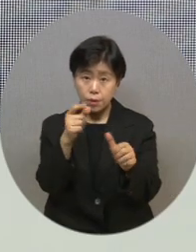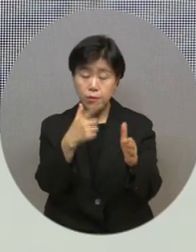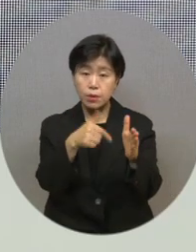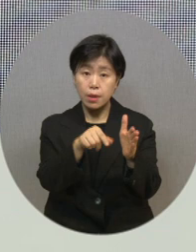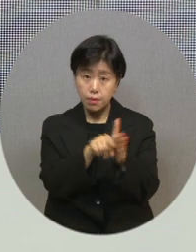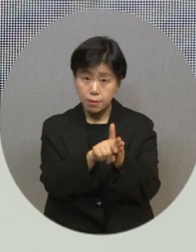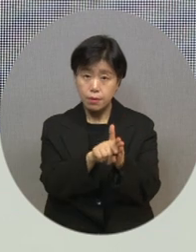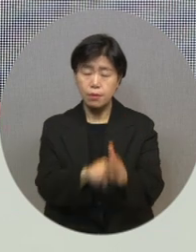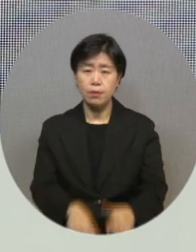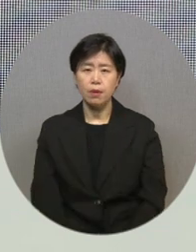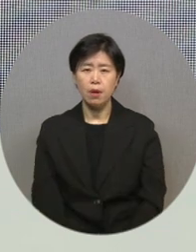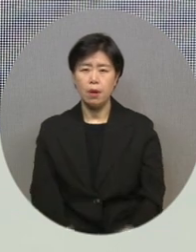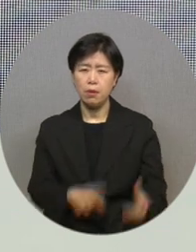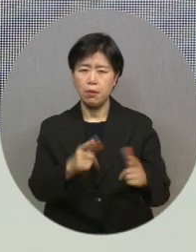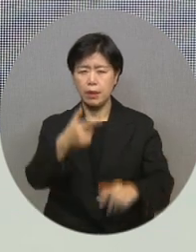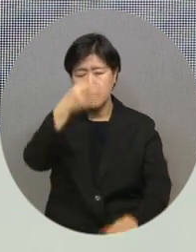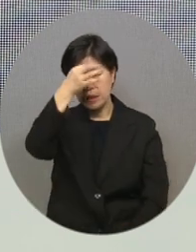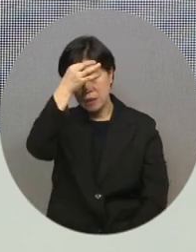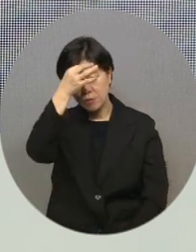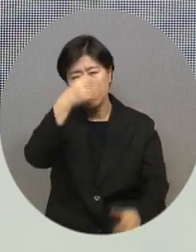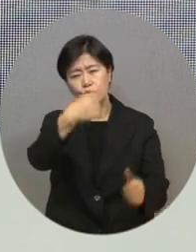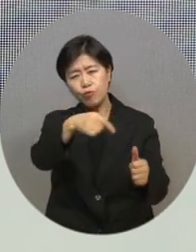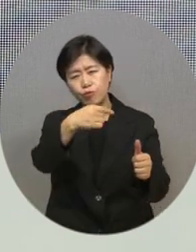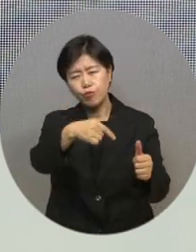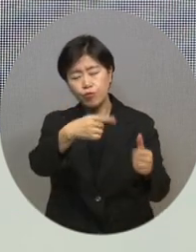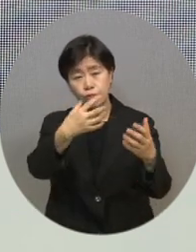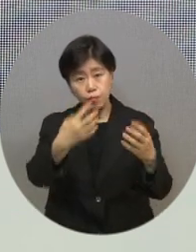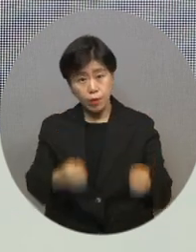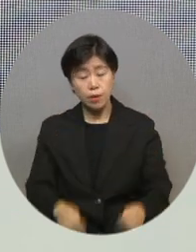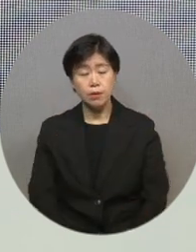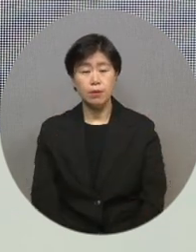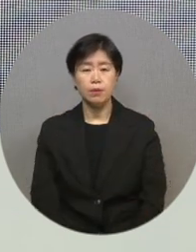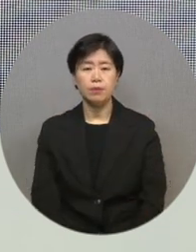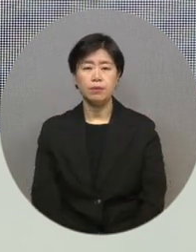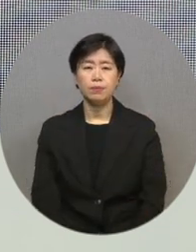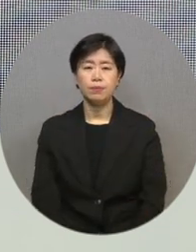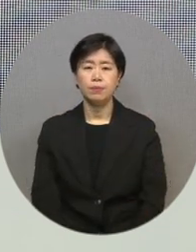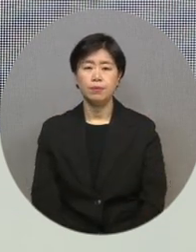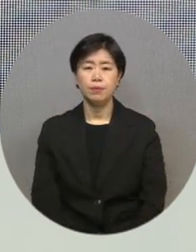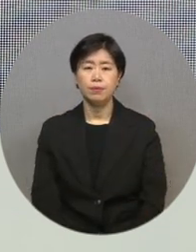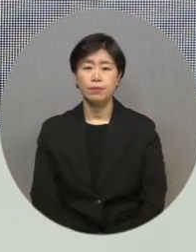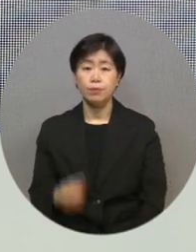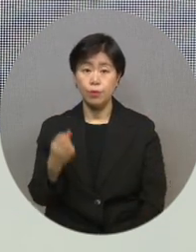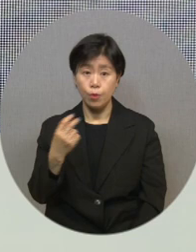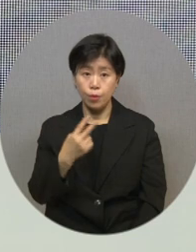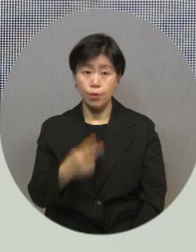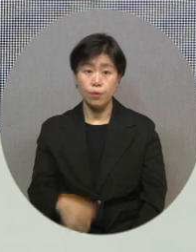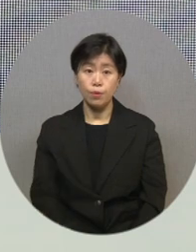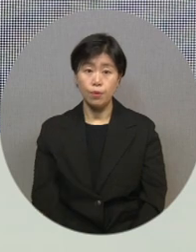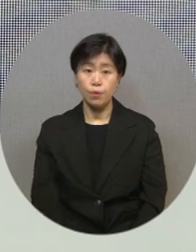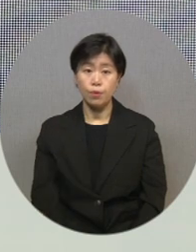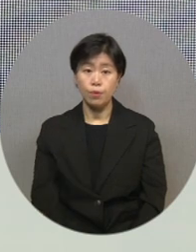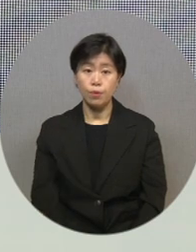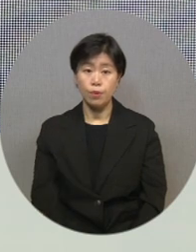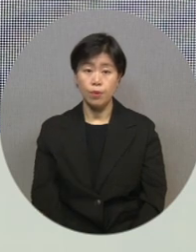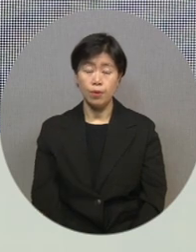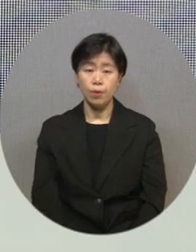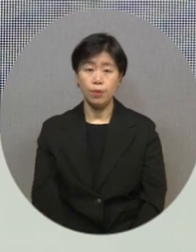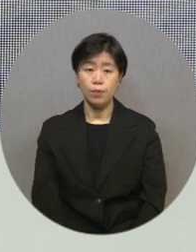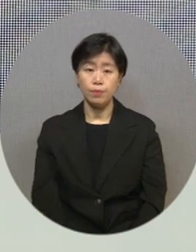위해서 훈련도네 많이 하시고 또 여러 가지 기능에